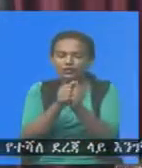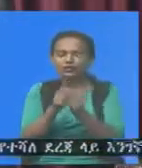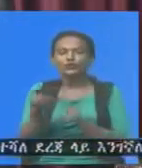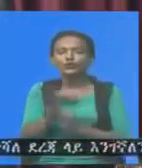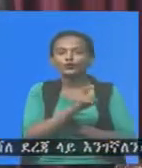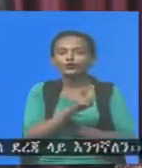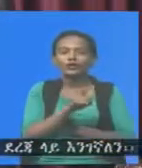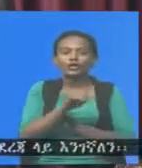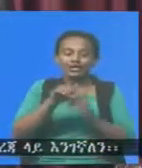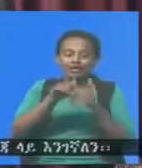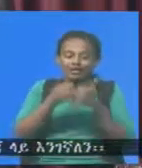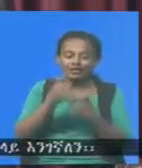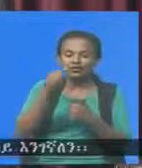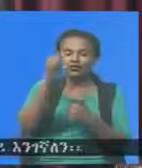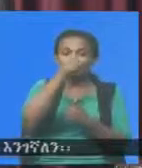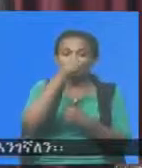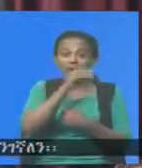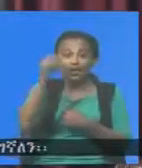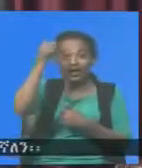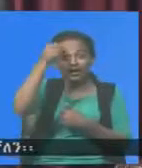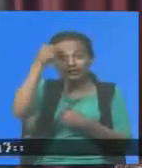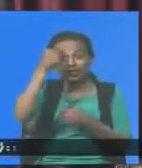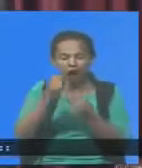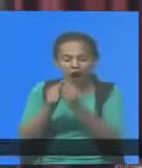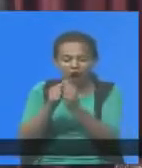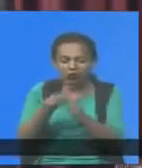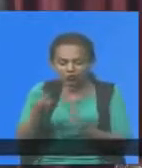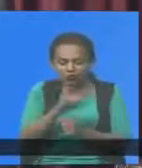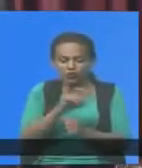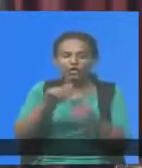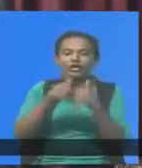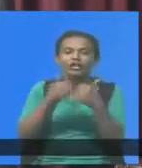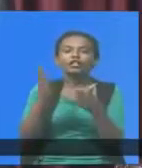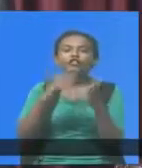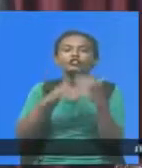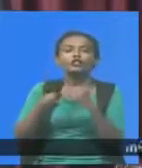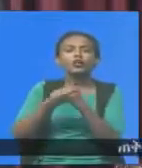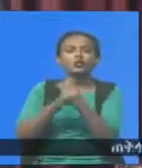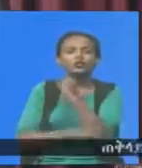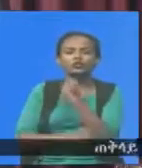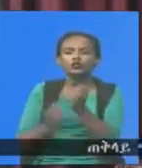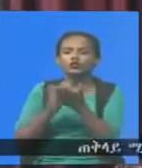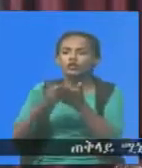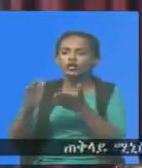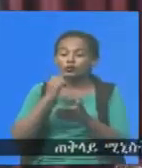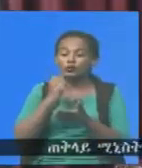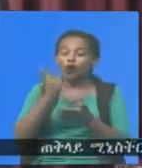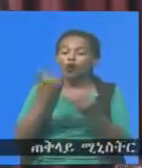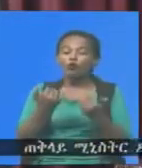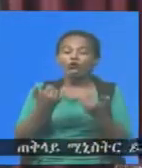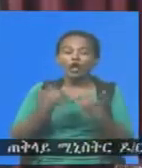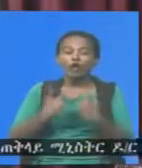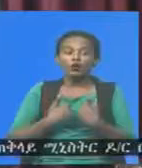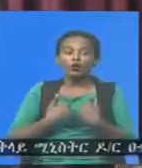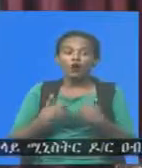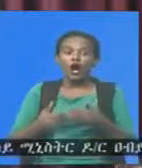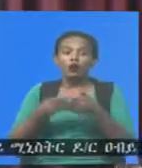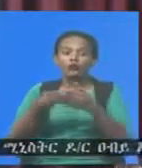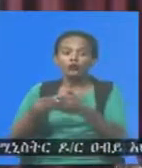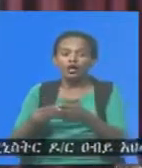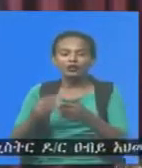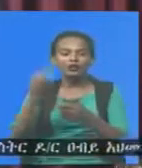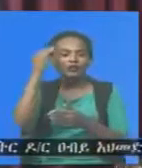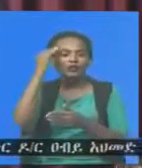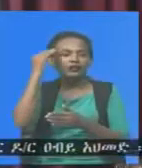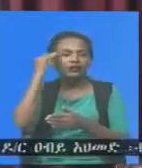እንዴት ኤርትራና ኢትዮጵያ አንድ ይሆኑ? እንዴት ችግር ከመሰረቱ ይወገድ የሚለው ጉዳይ አሁን ላለው አመራር የራስ ምታት